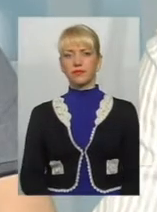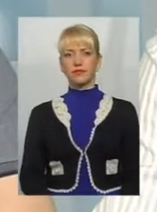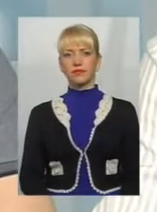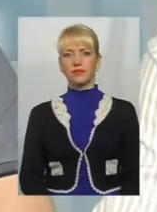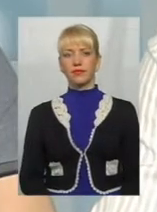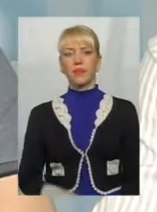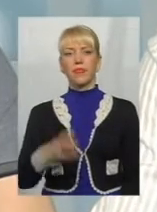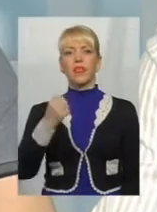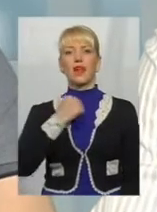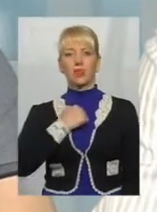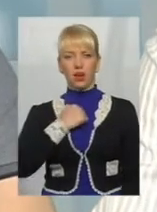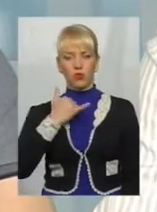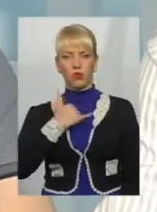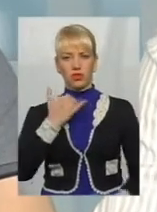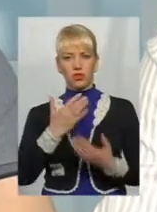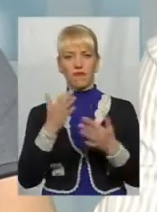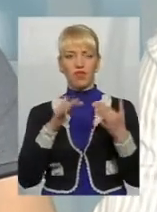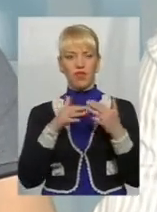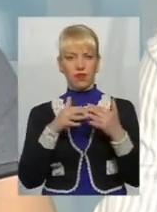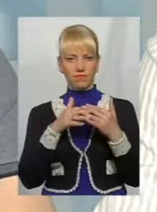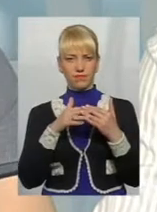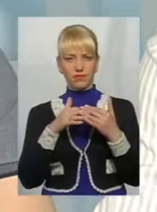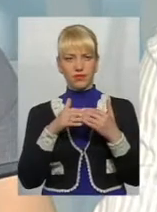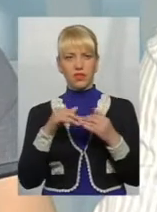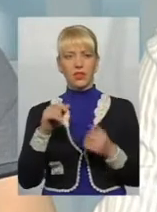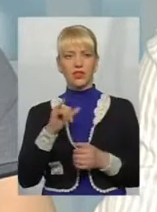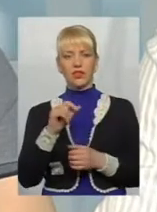на жаль, у нас є війна і